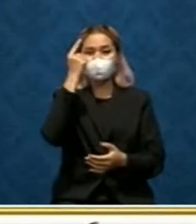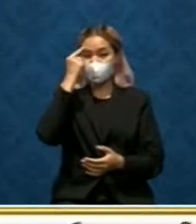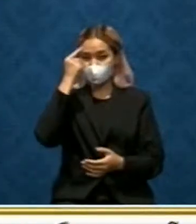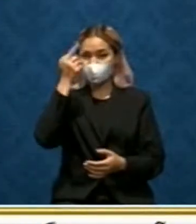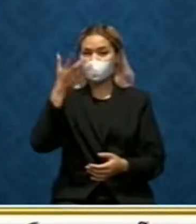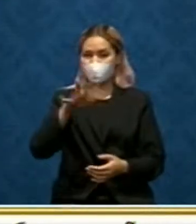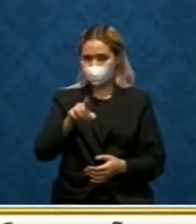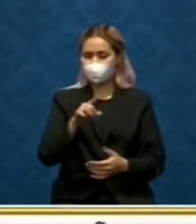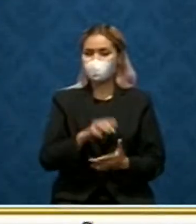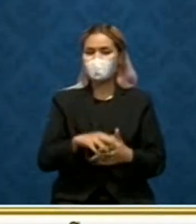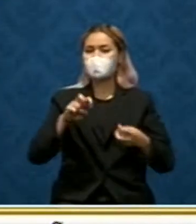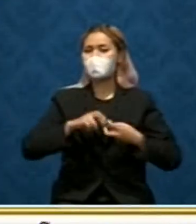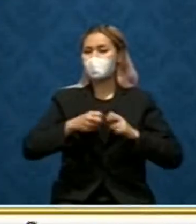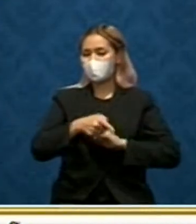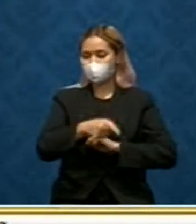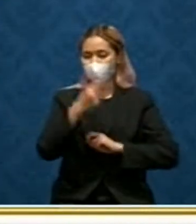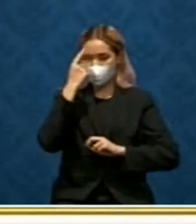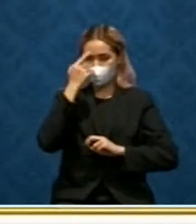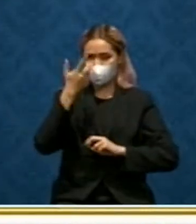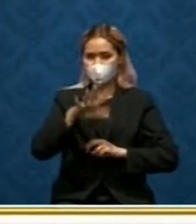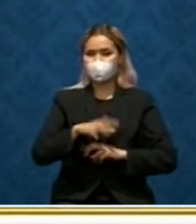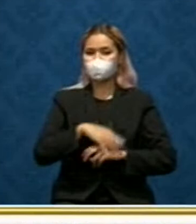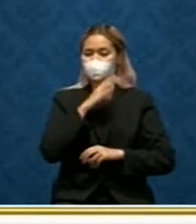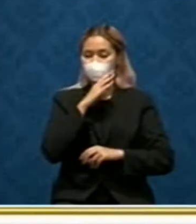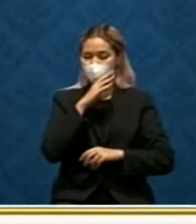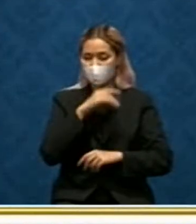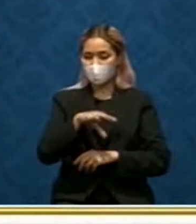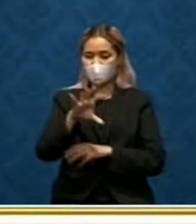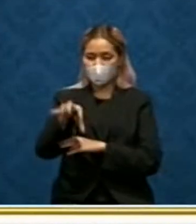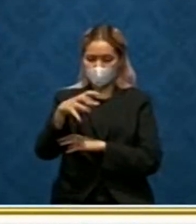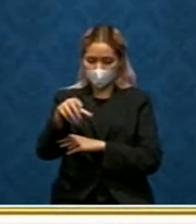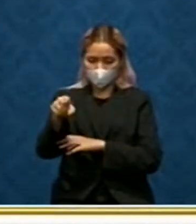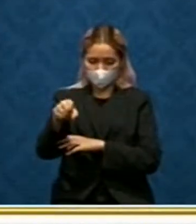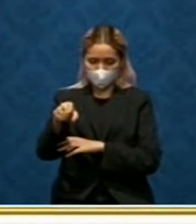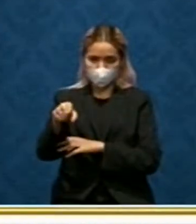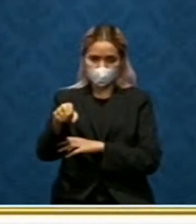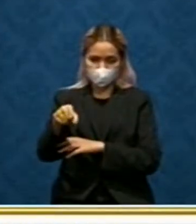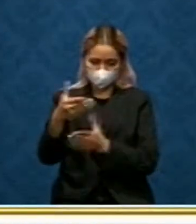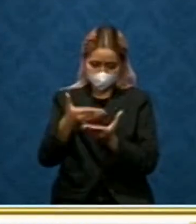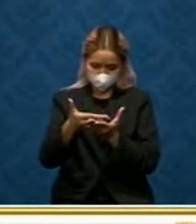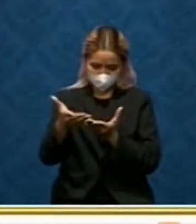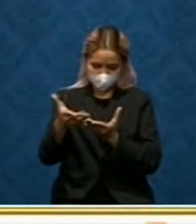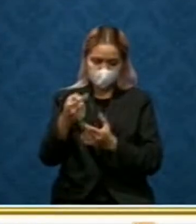เทาไห่ตรนี้ก่อนจะลดซื้อ thon a peaceมีคนร้องเรีนว่าอธิบเผดี